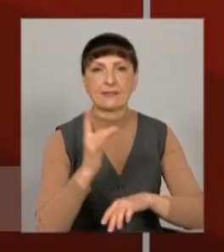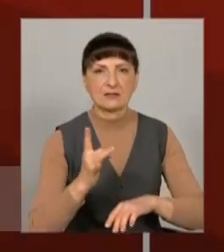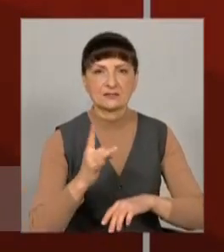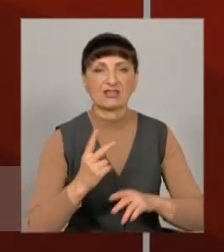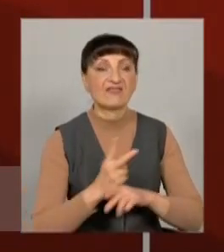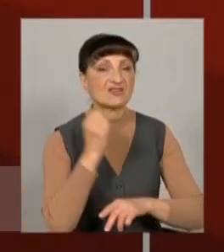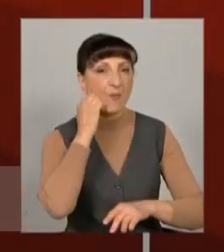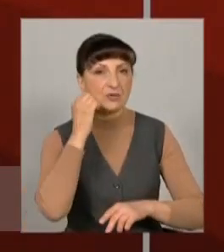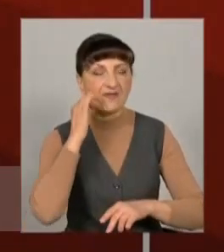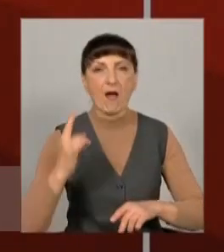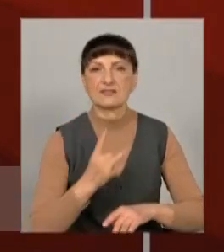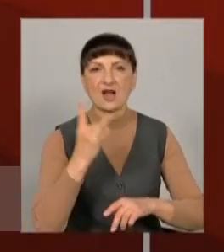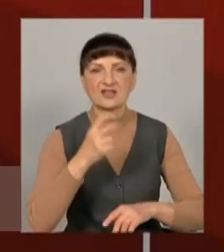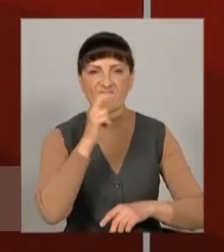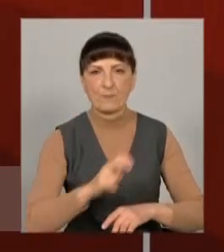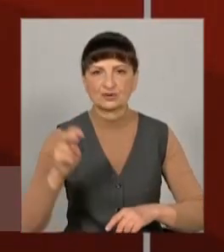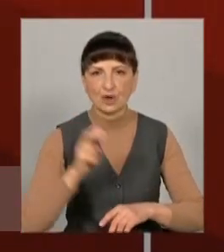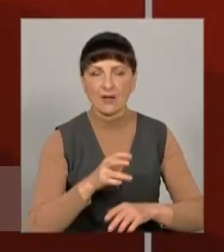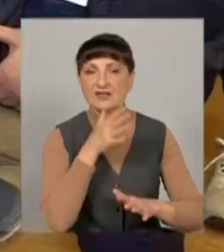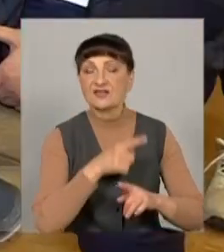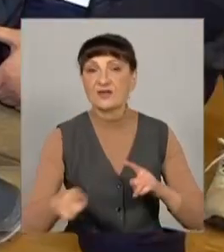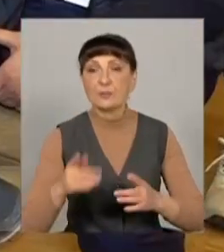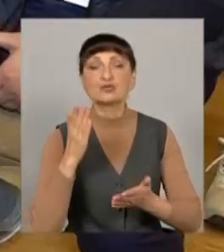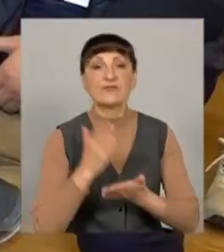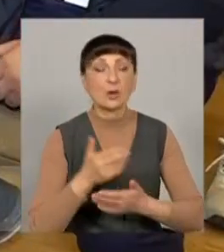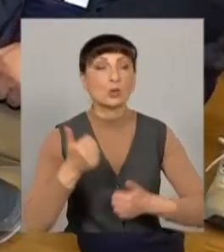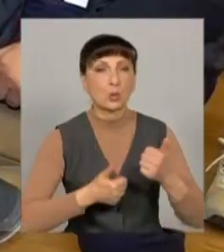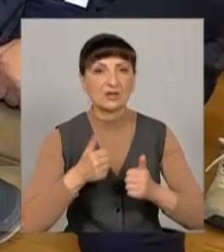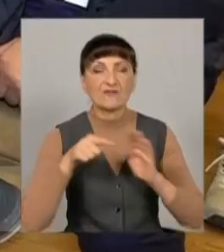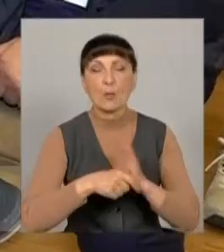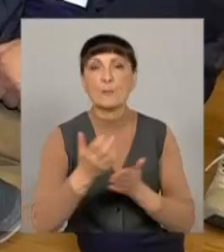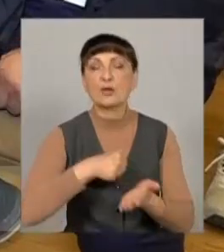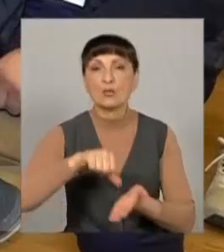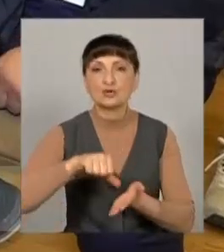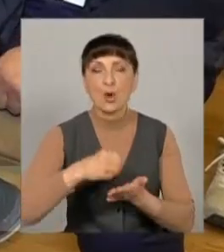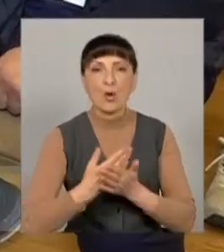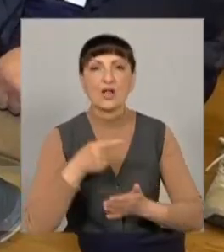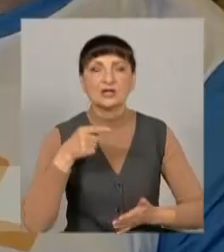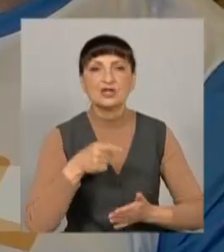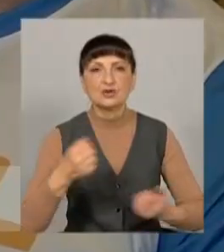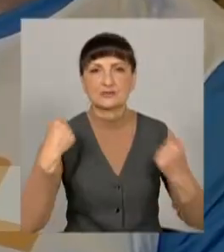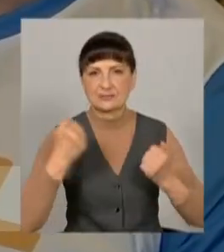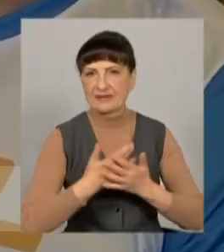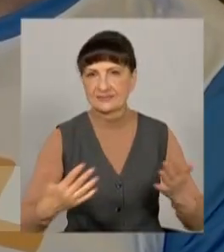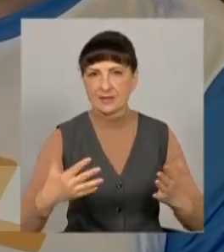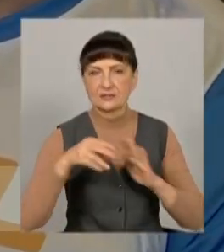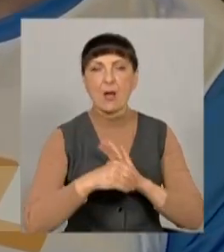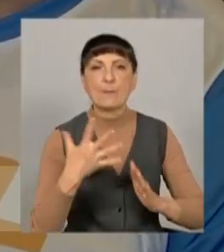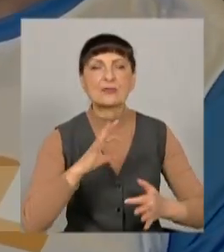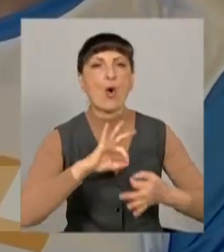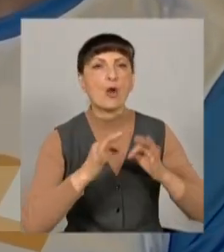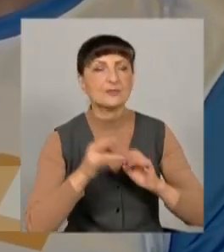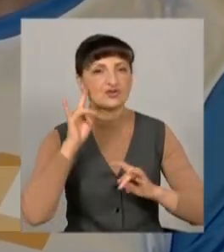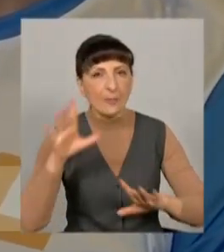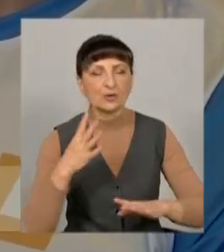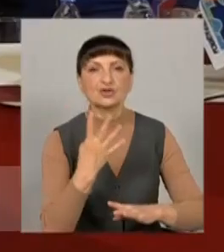в Москве и один раз в Бишкеке. За время существования турнира в нем приняли участие около 1000 атлетов. Среди них 5 олимпийских